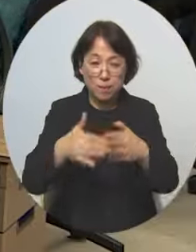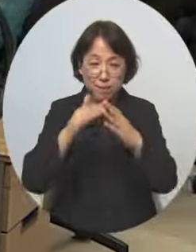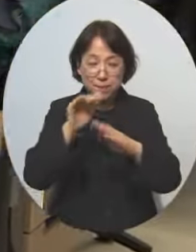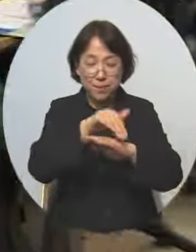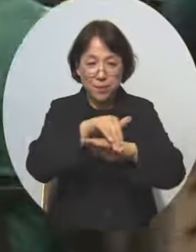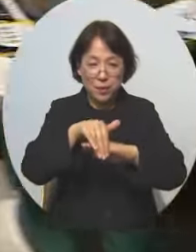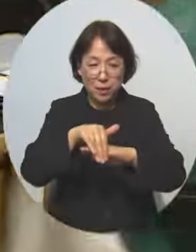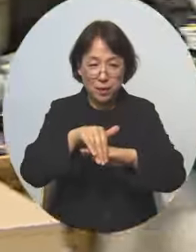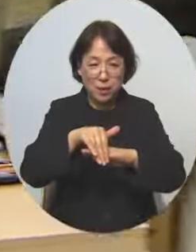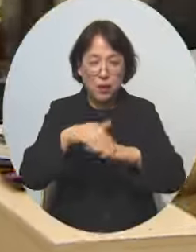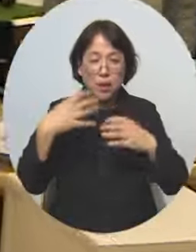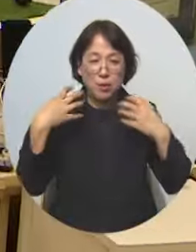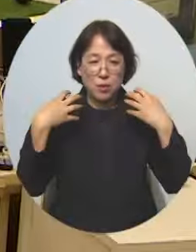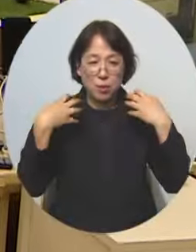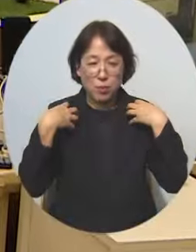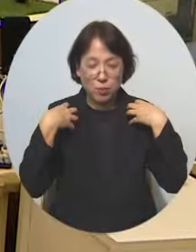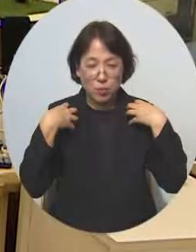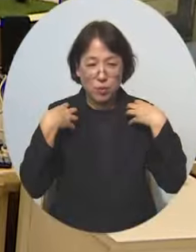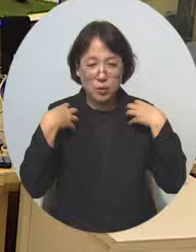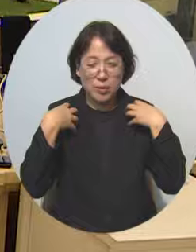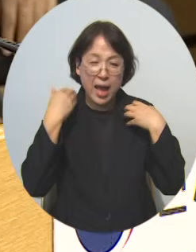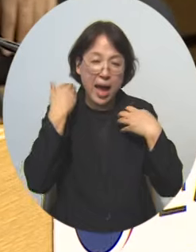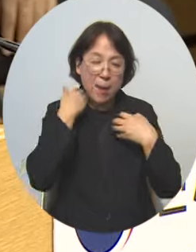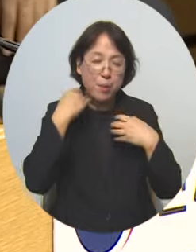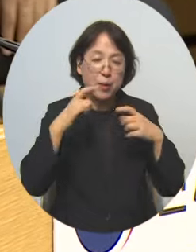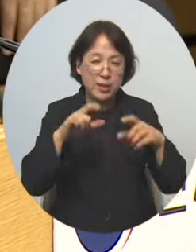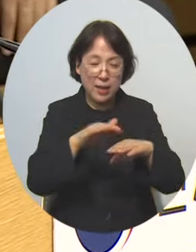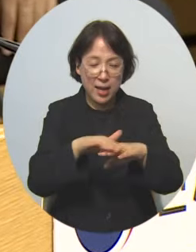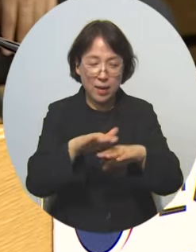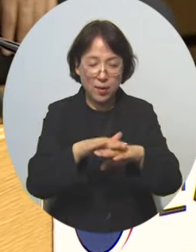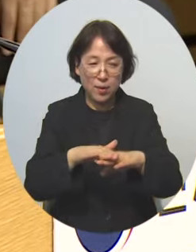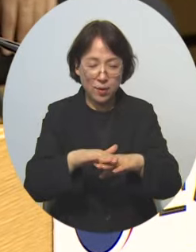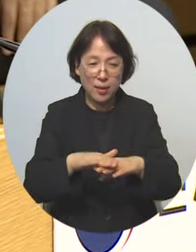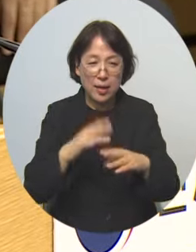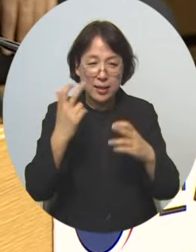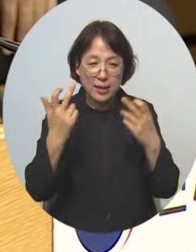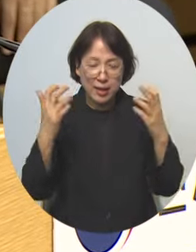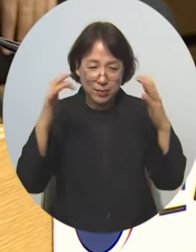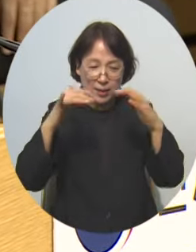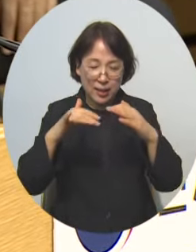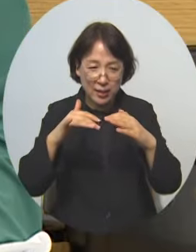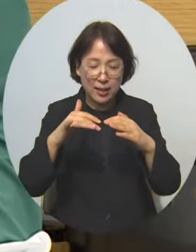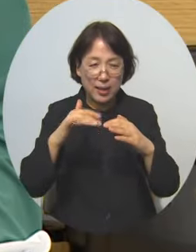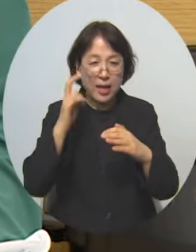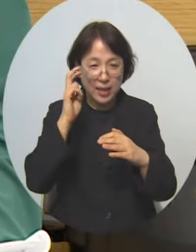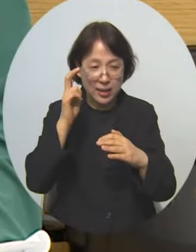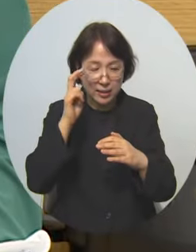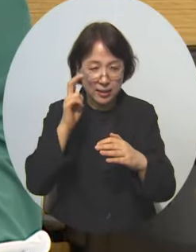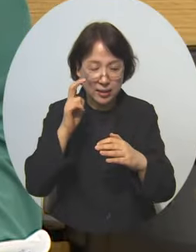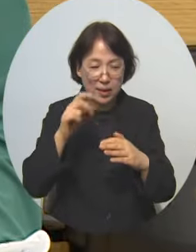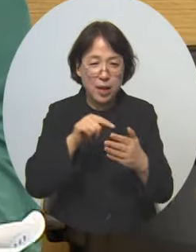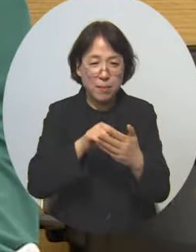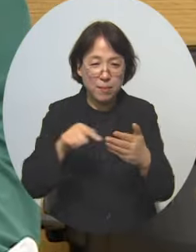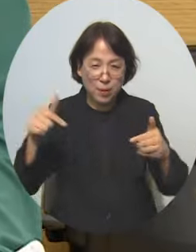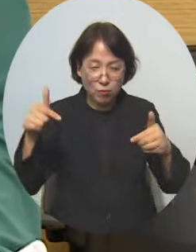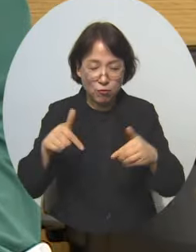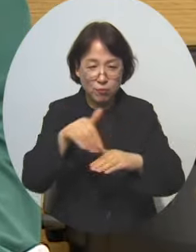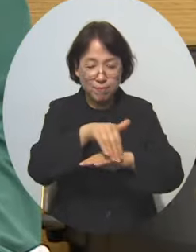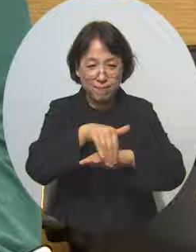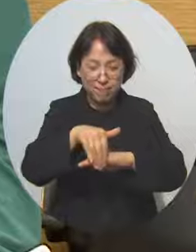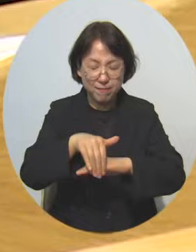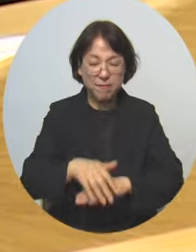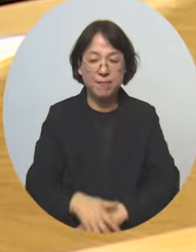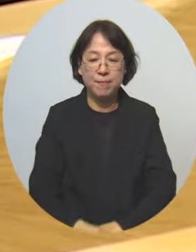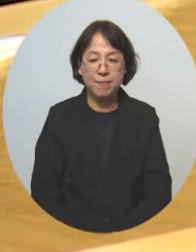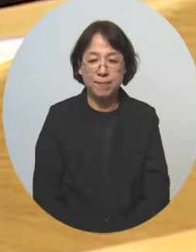정부는 산사태 예측 사각지대 해소와 정밀한 산림재난 예측으로 산사태 피해를 최소화하겠다고 밝혔습니다.